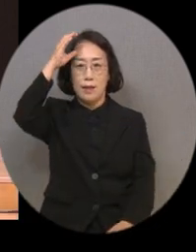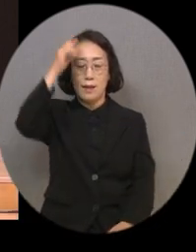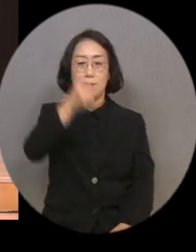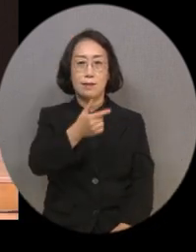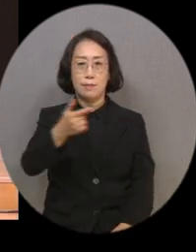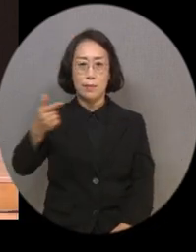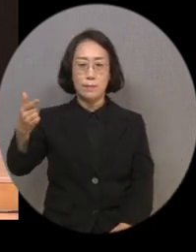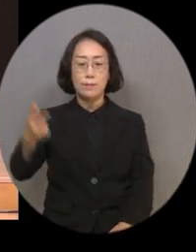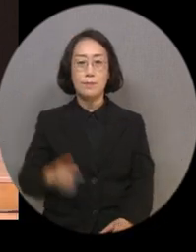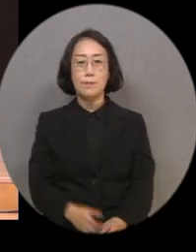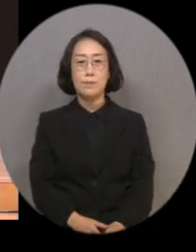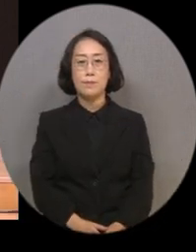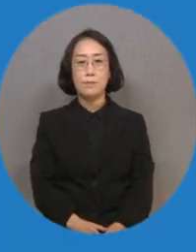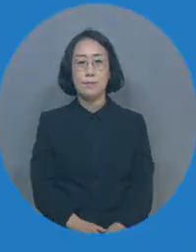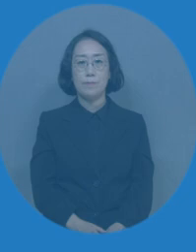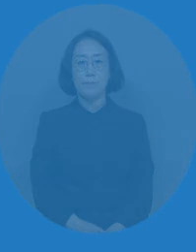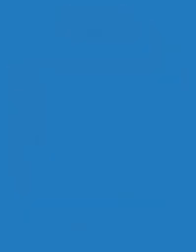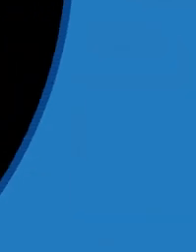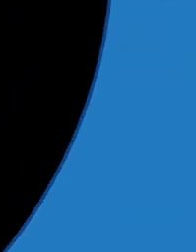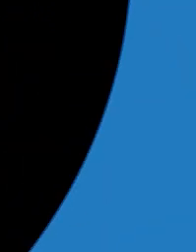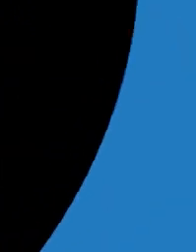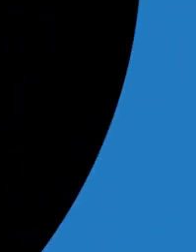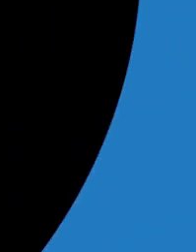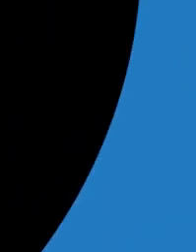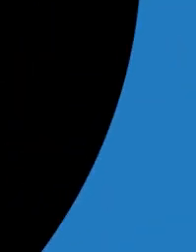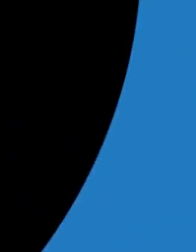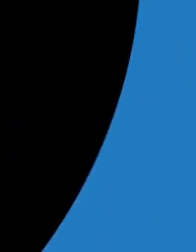뉴스 김난입니다.